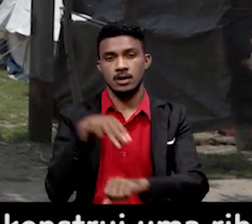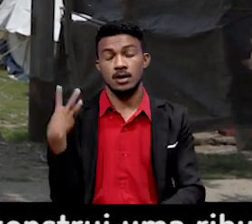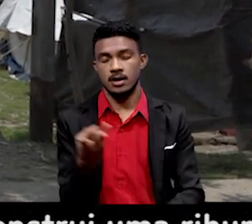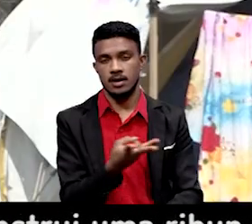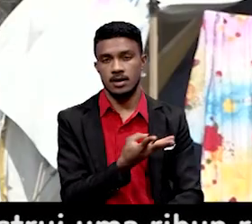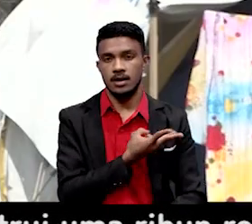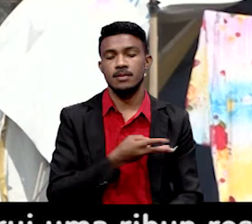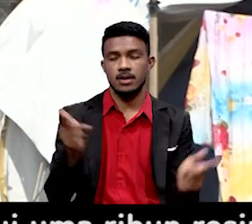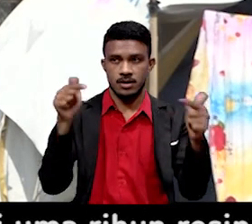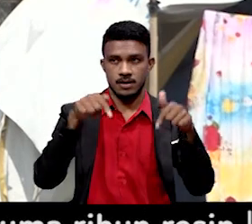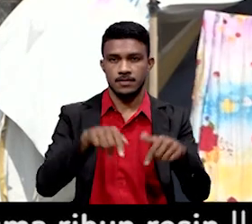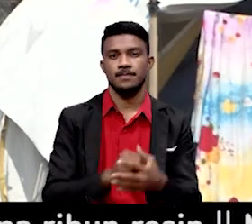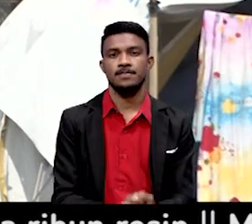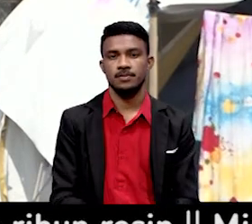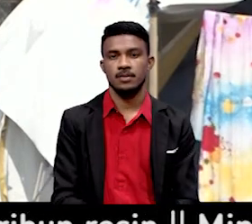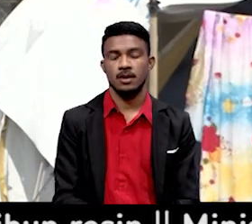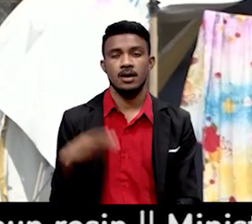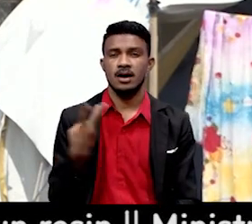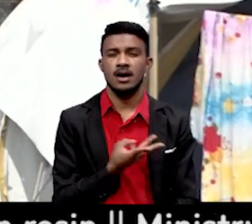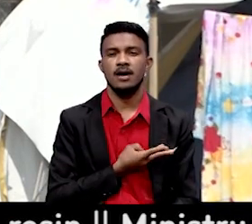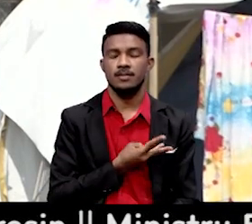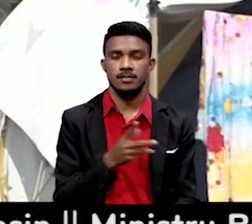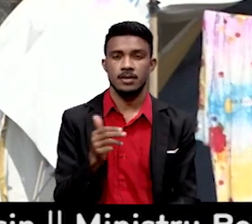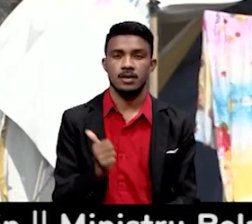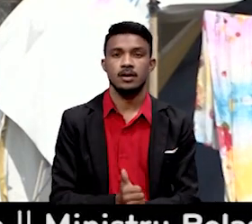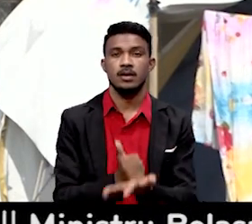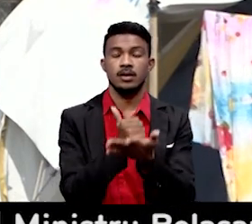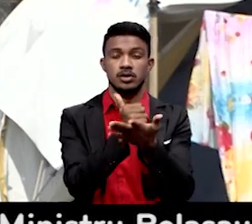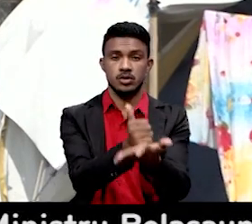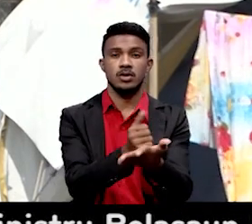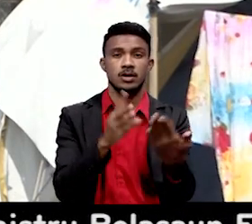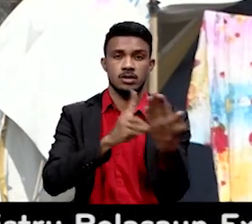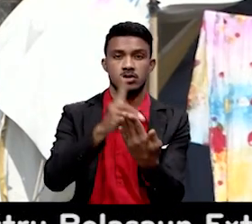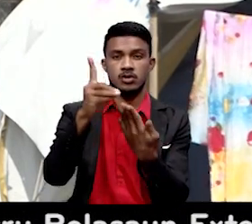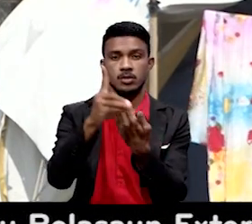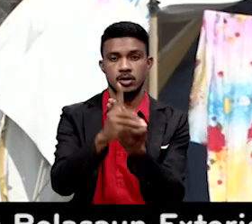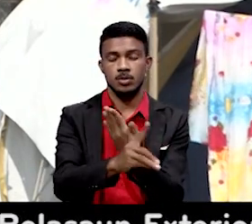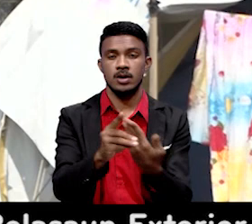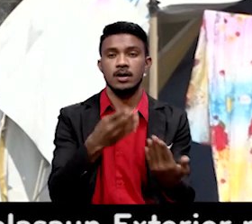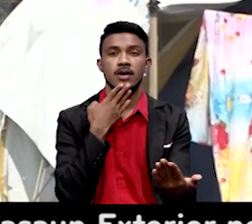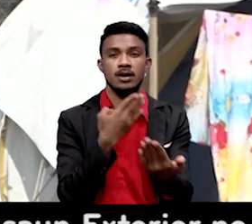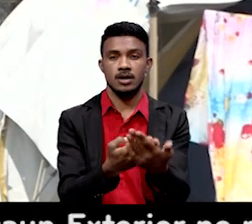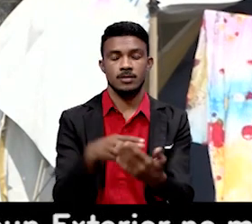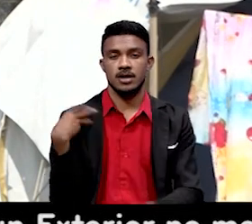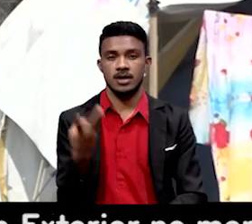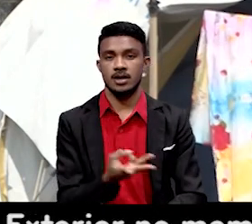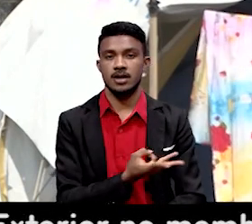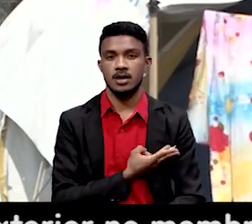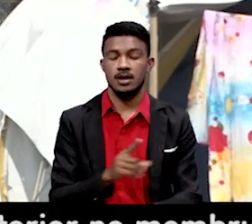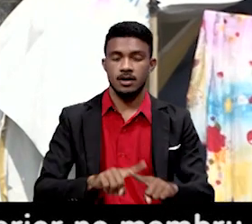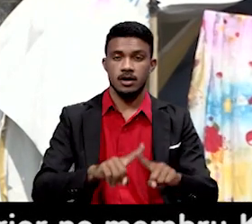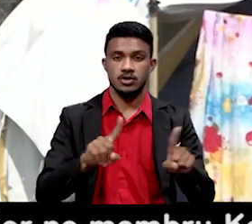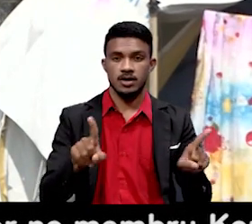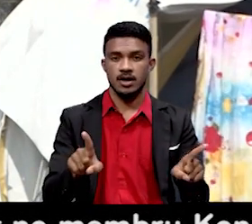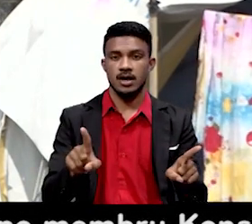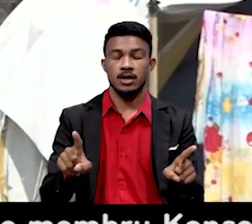Ami ne Ami kontribu ba jazmin tu bari diak ba ita. So ke atu